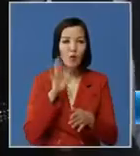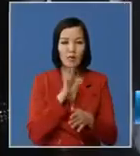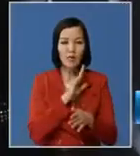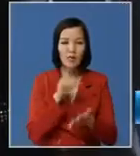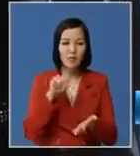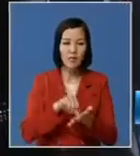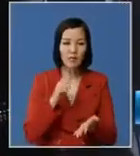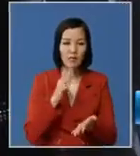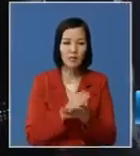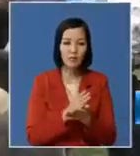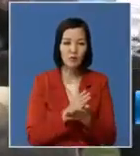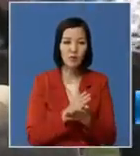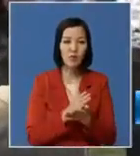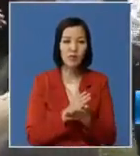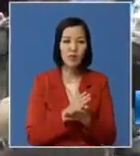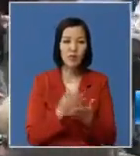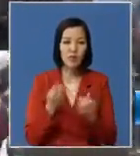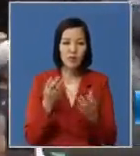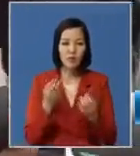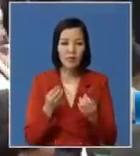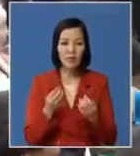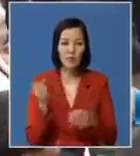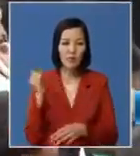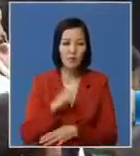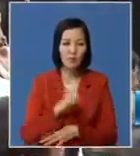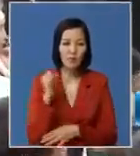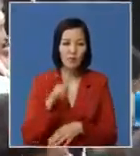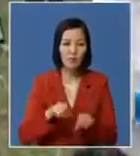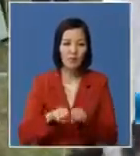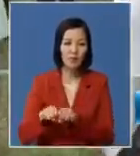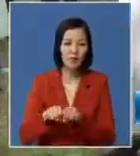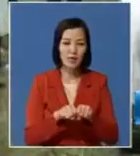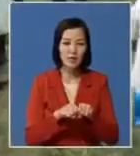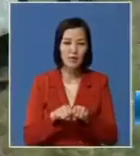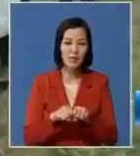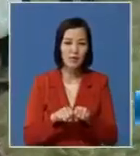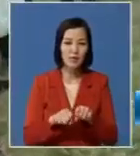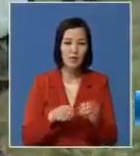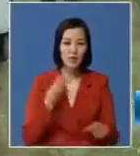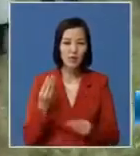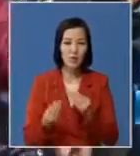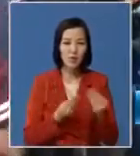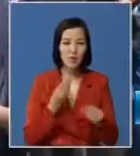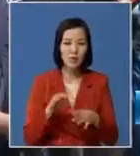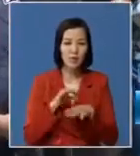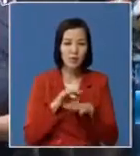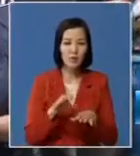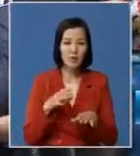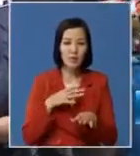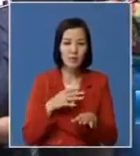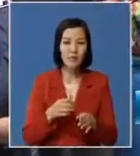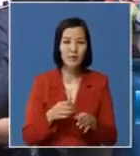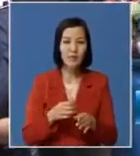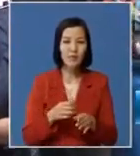ауыл аналары да қалыс қалған жоқ. Сонымен қатар қол күрес, арқан тартыстың да көрігі қызып, айтулы мерекенің мерейі